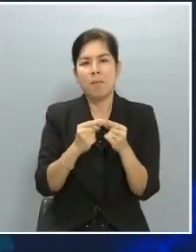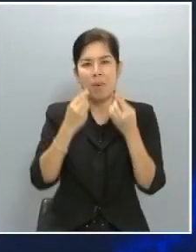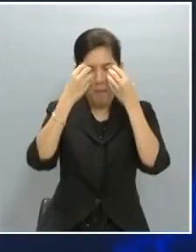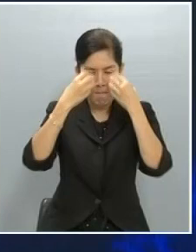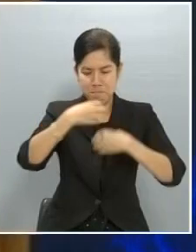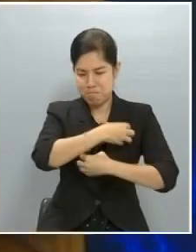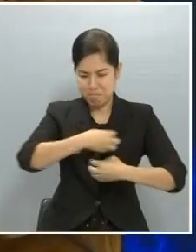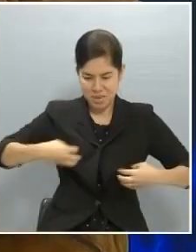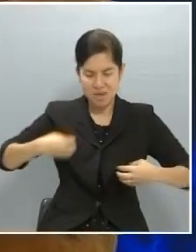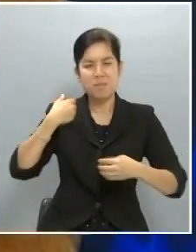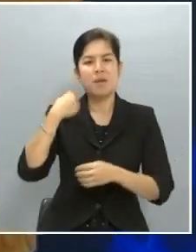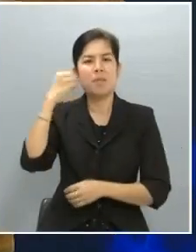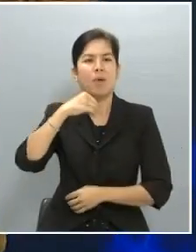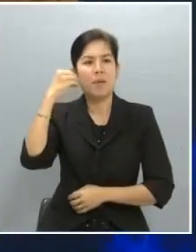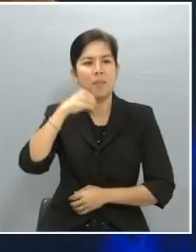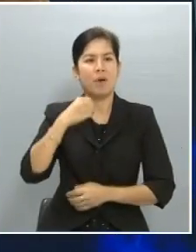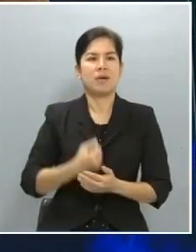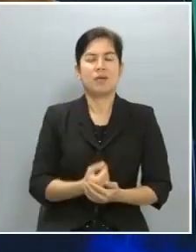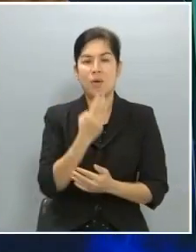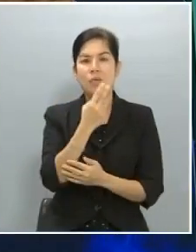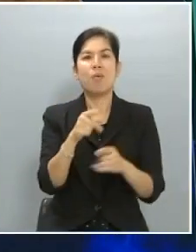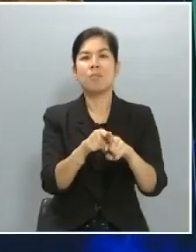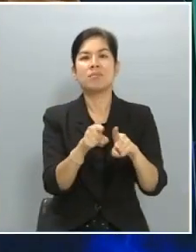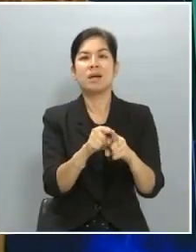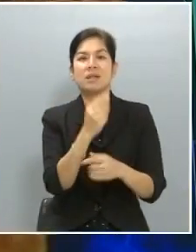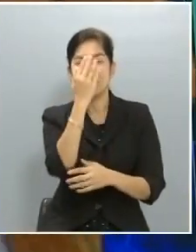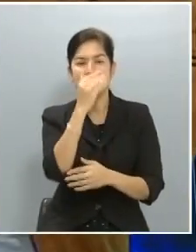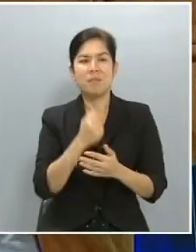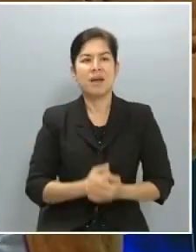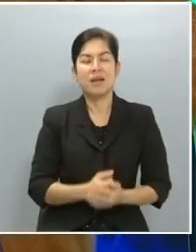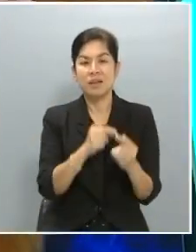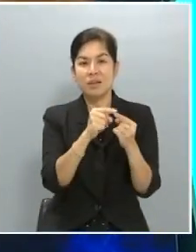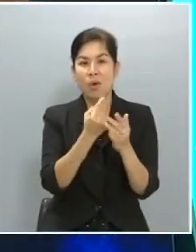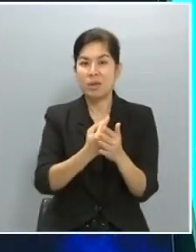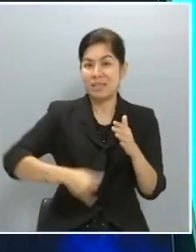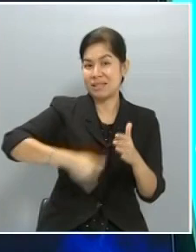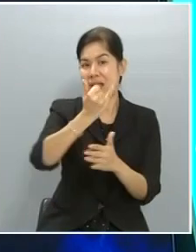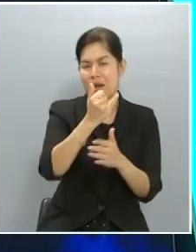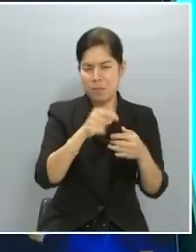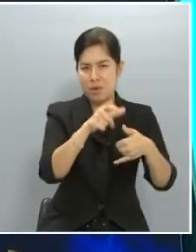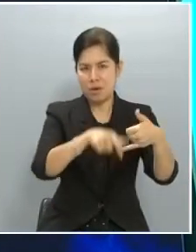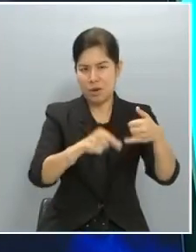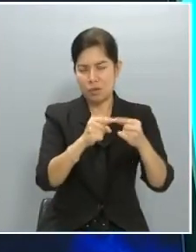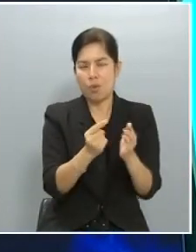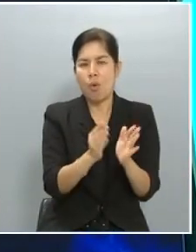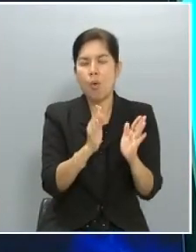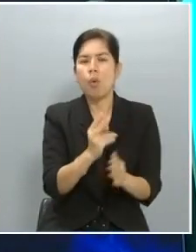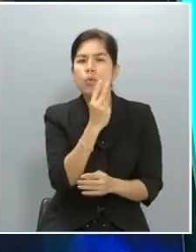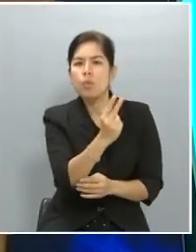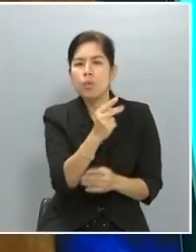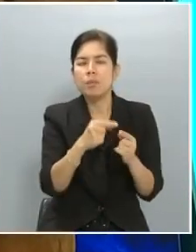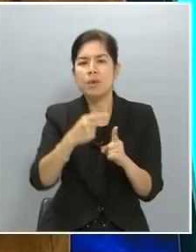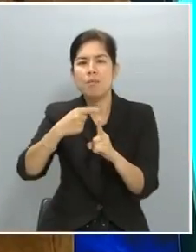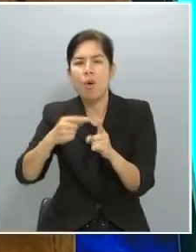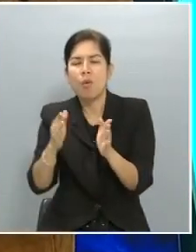ลยบอกว่าท่าหมีแพนด้ามันเหมือนกับท่ากังฟูแพนด้าก็เลยเอาไอ้ช็อตนั้นมาบวกกับเพลงกังฟูแพนด้าแล้วก็